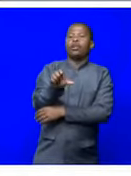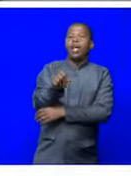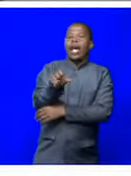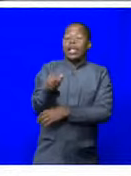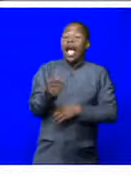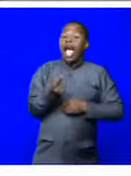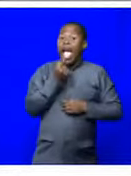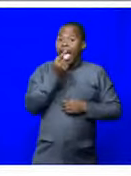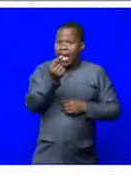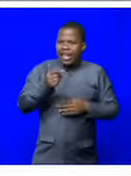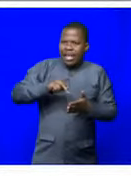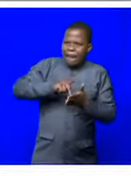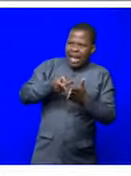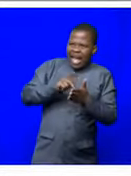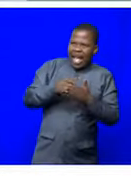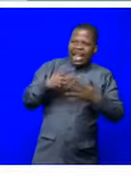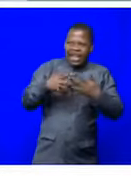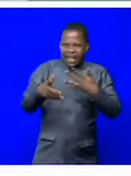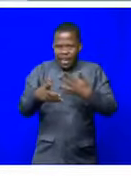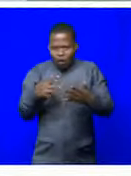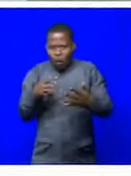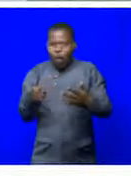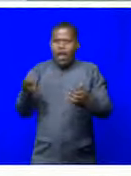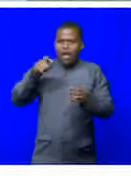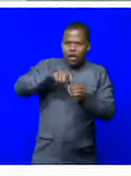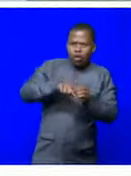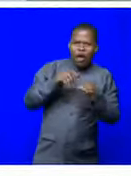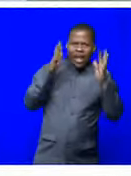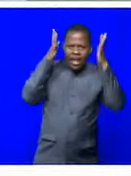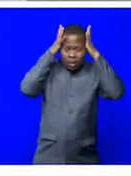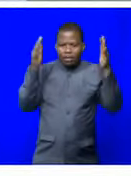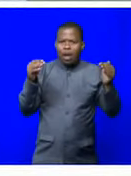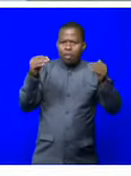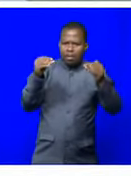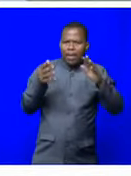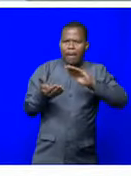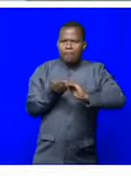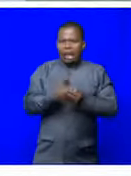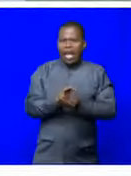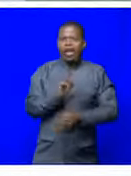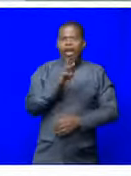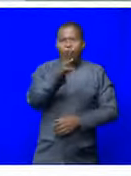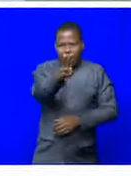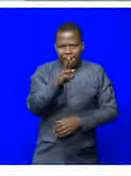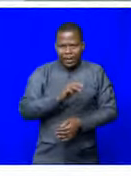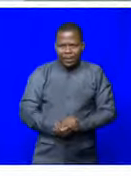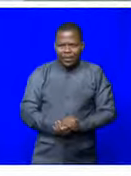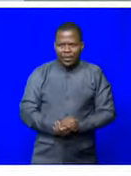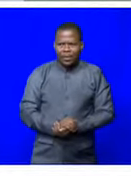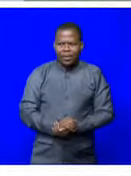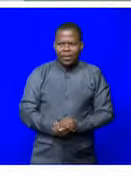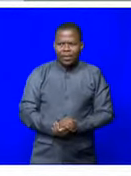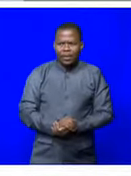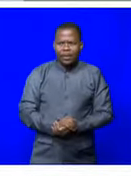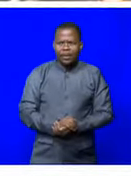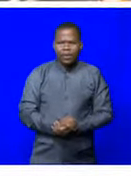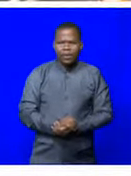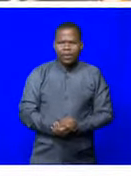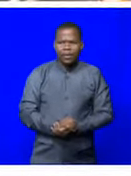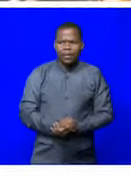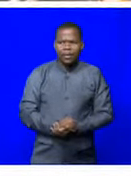izinga lemikhicito lengena kuleli. Etindzabeni Eswatini TV kubika Nelson Wendla ngamandla kunambongo waDube Mbabane.